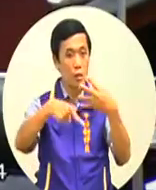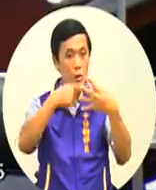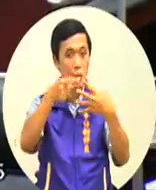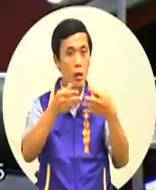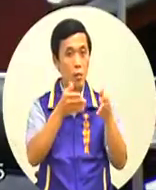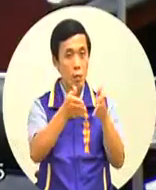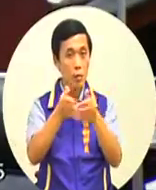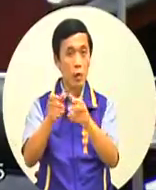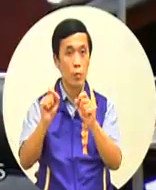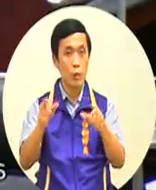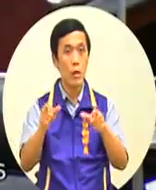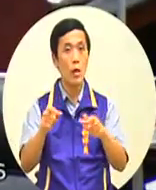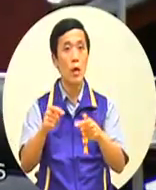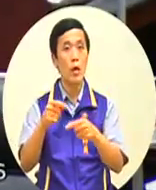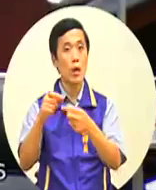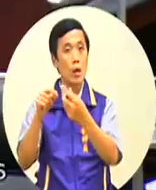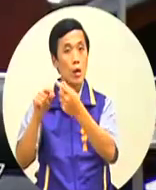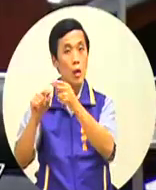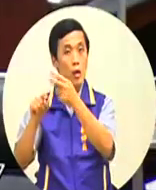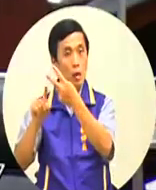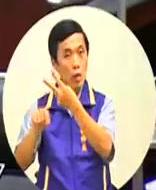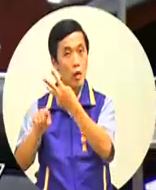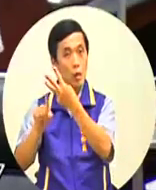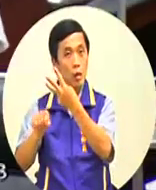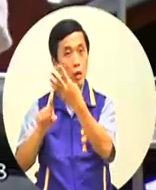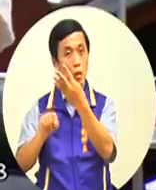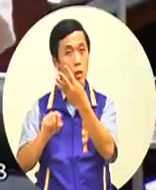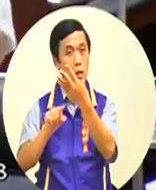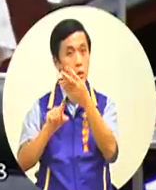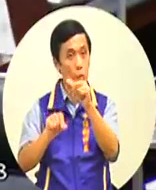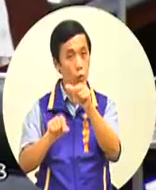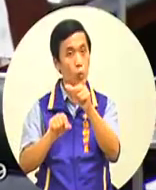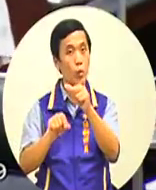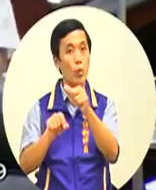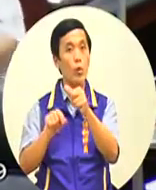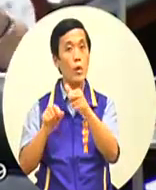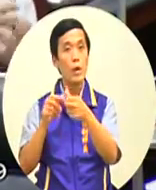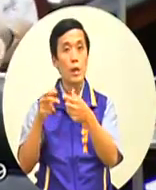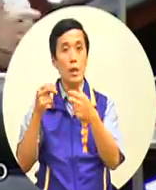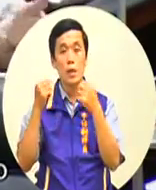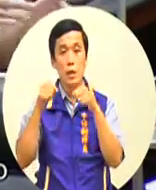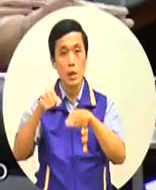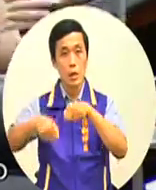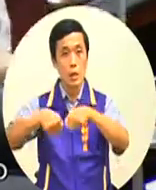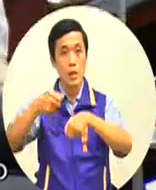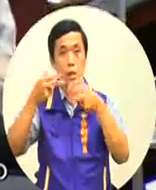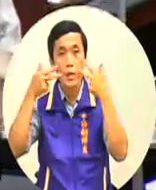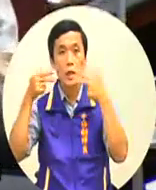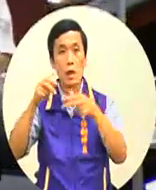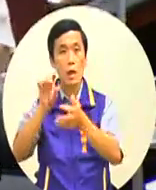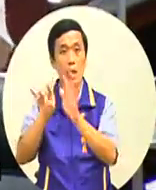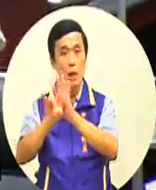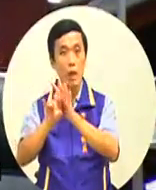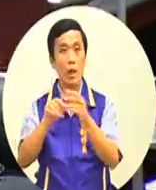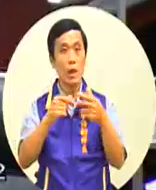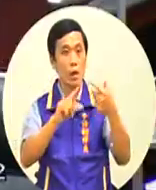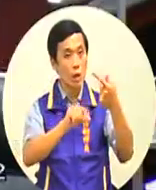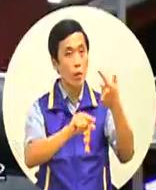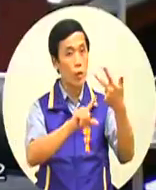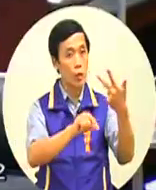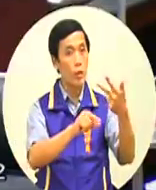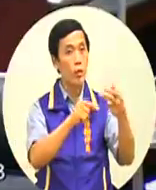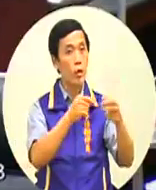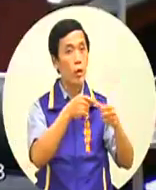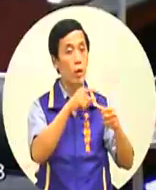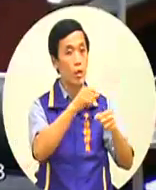月来采野莲，啊我啊六月、七月是荔枝咧出的时阵，啊八九月我来采哪会有一